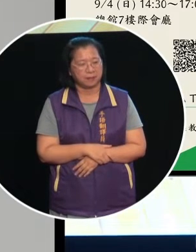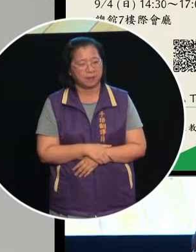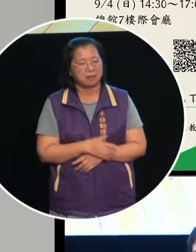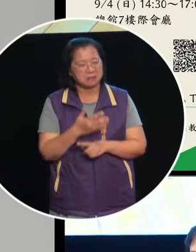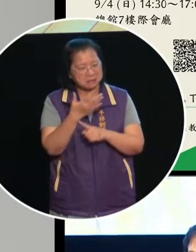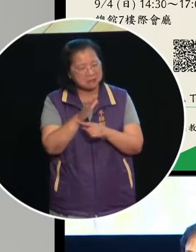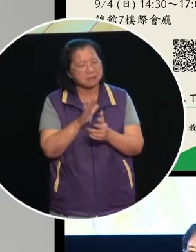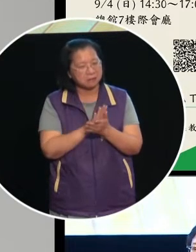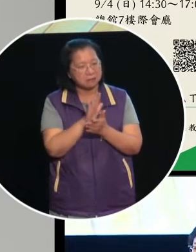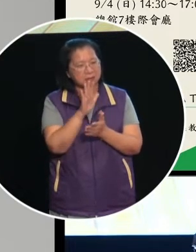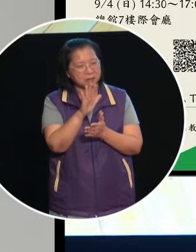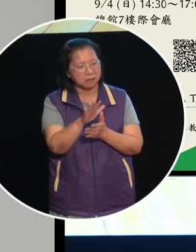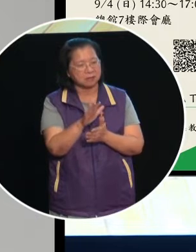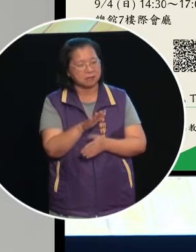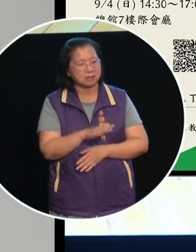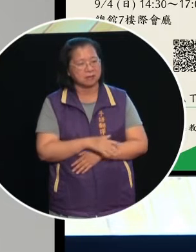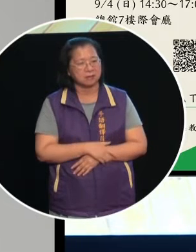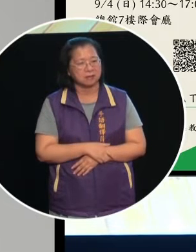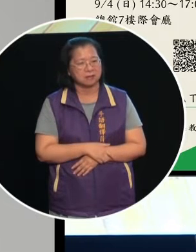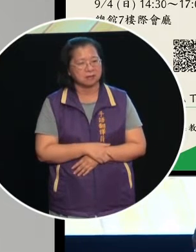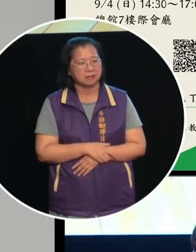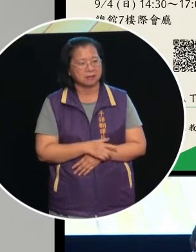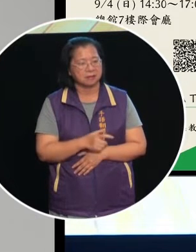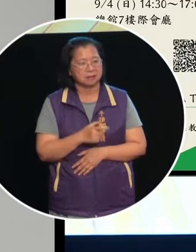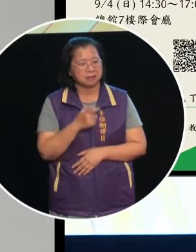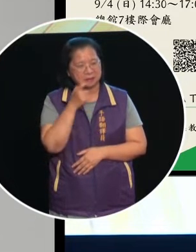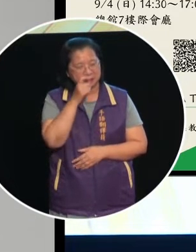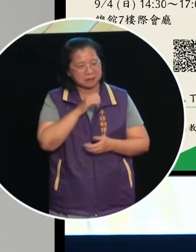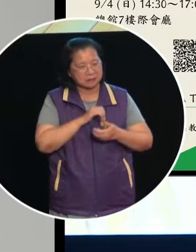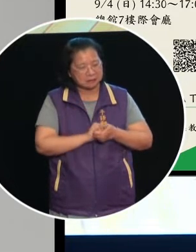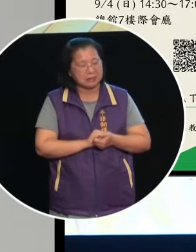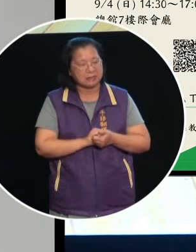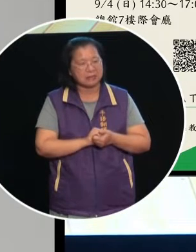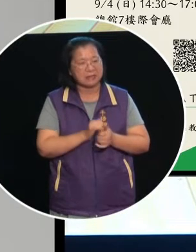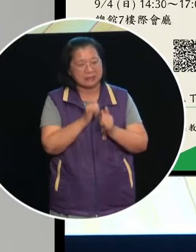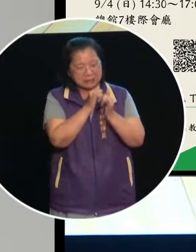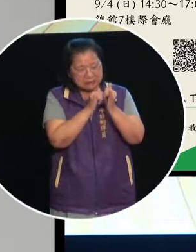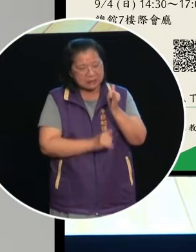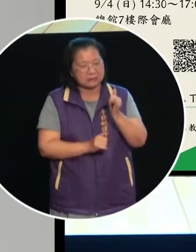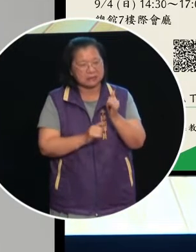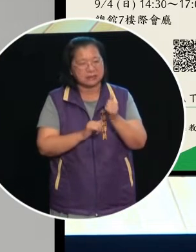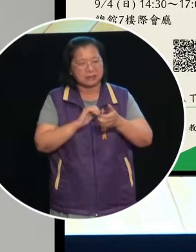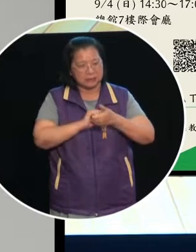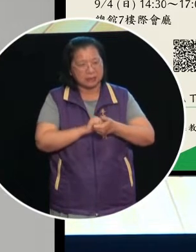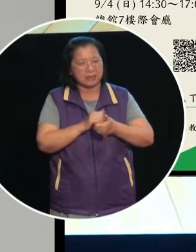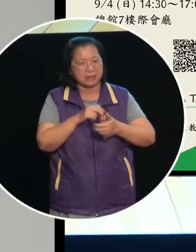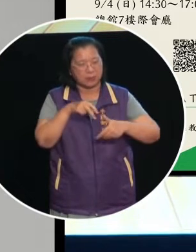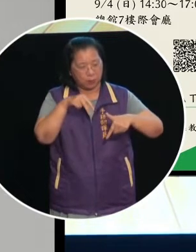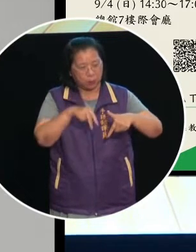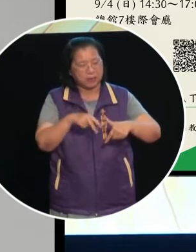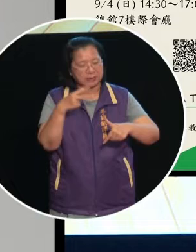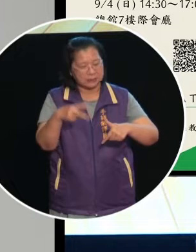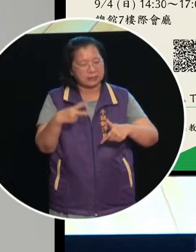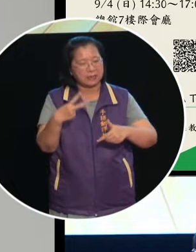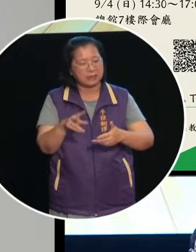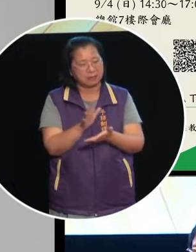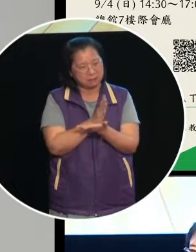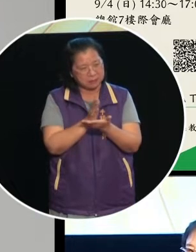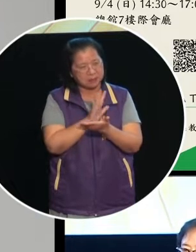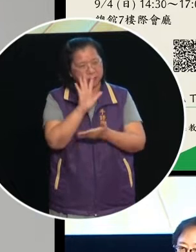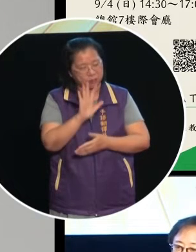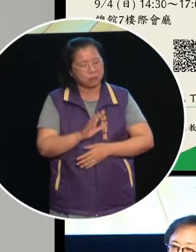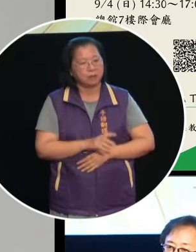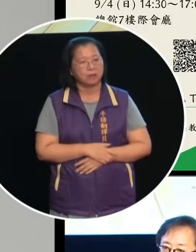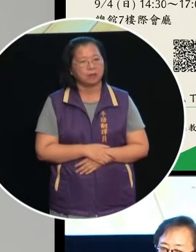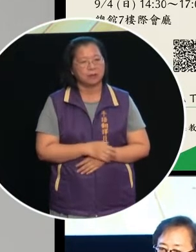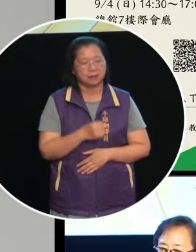就坚定了他的这种历史定位、历史评价。所以我们以后可能是谈